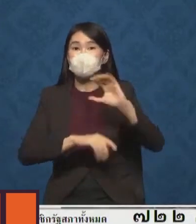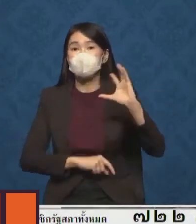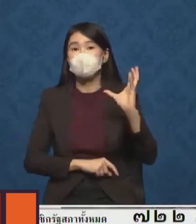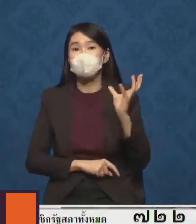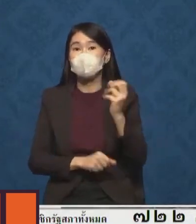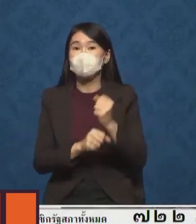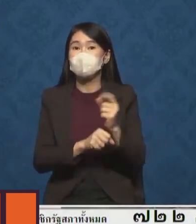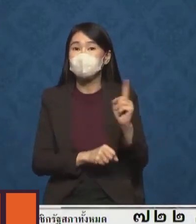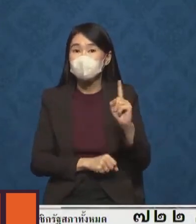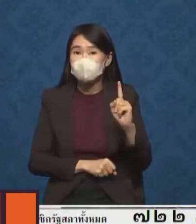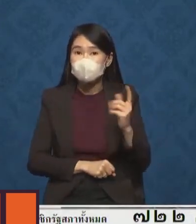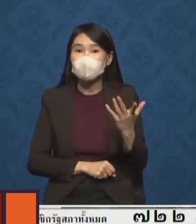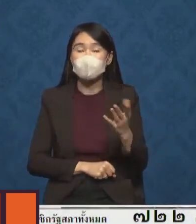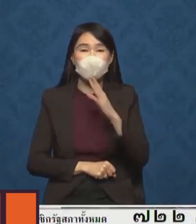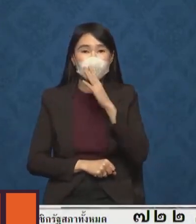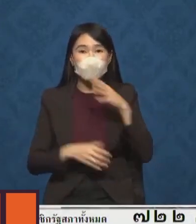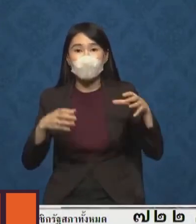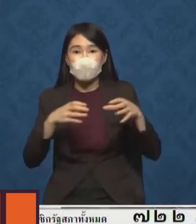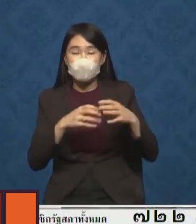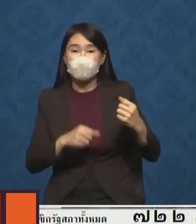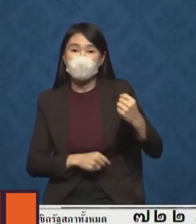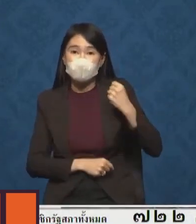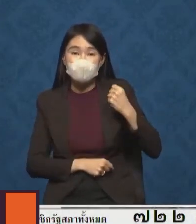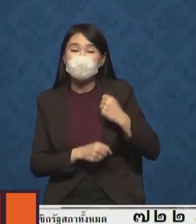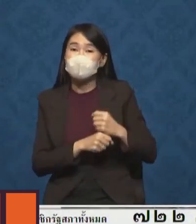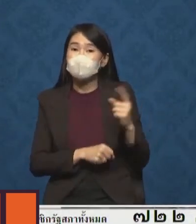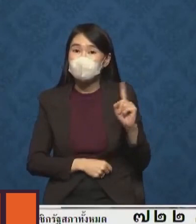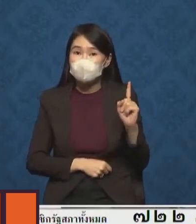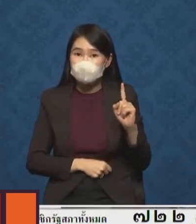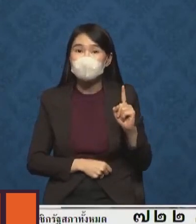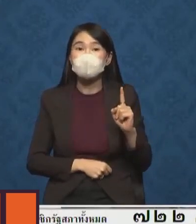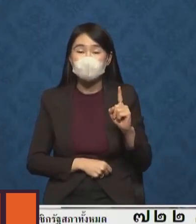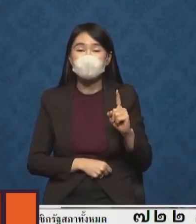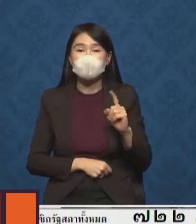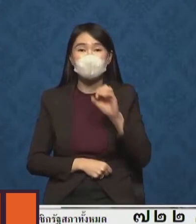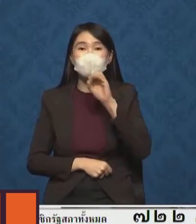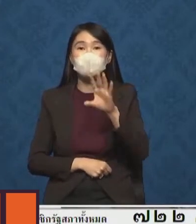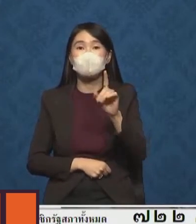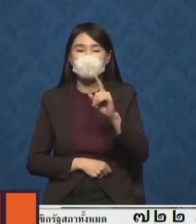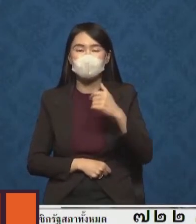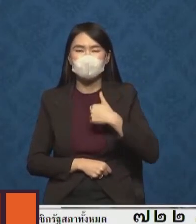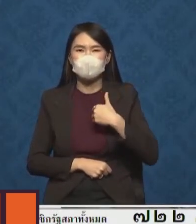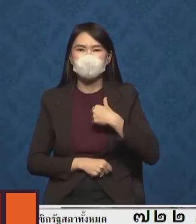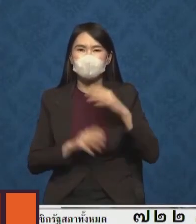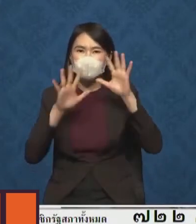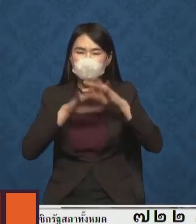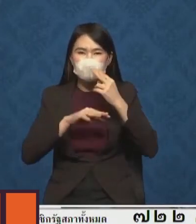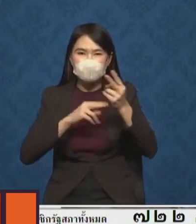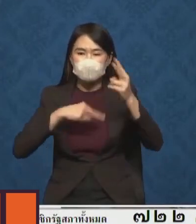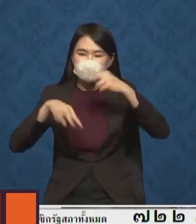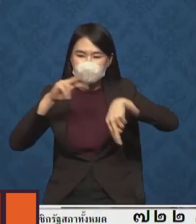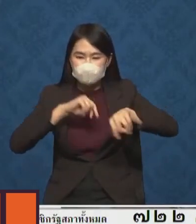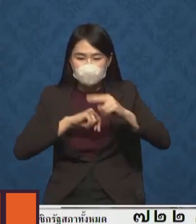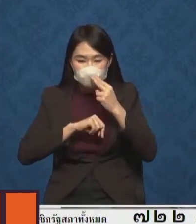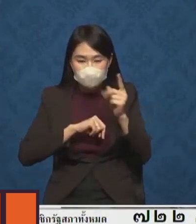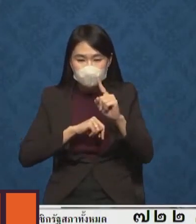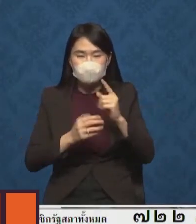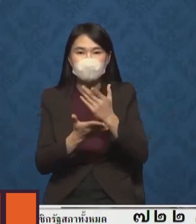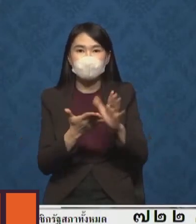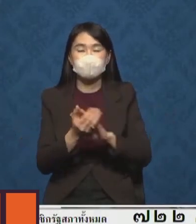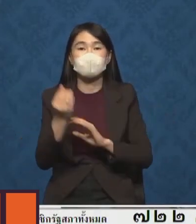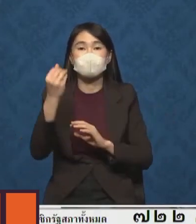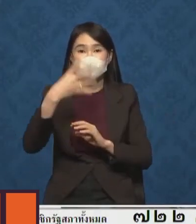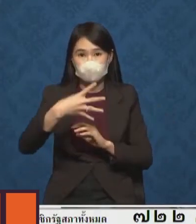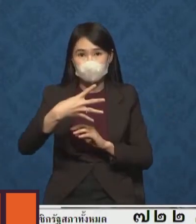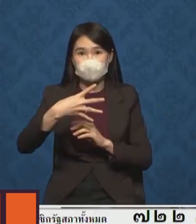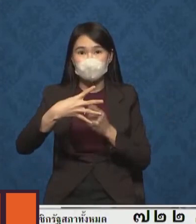ไรหรอภาคการเมืองที่เข้มแข็งควรเป็อย่างไรนั้นเขาบอกวามัจะมีกรอบในการดูอยู่ทั้หมด 4 ประการ